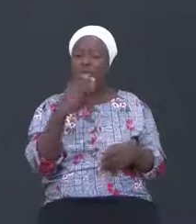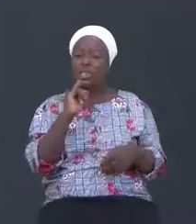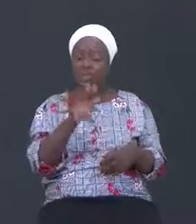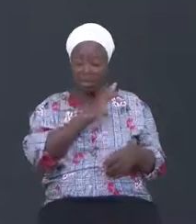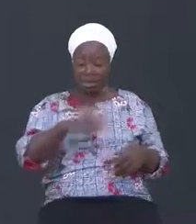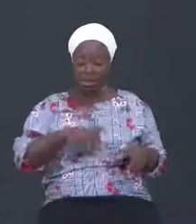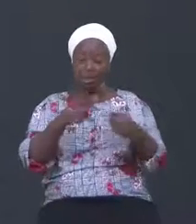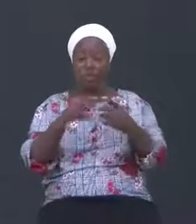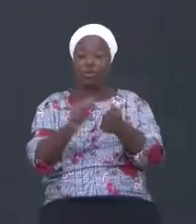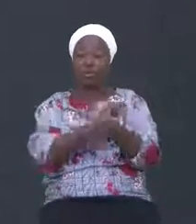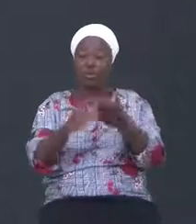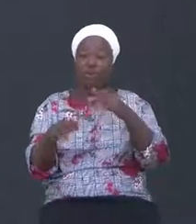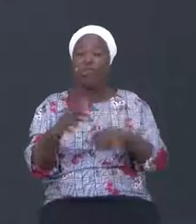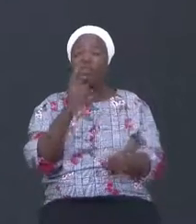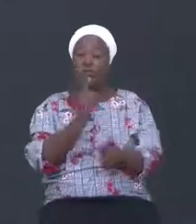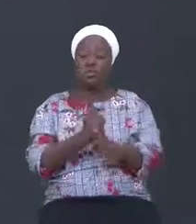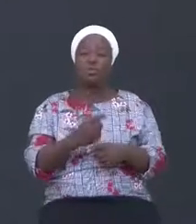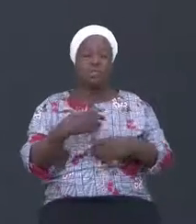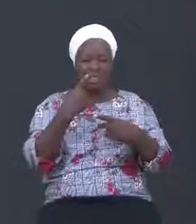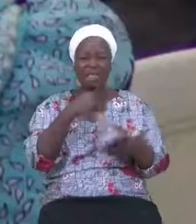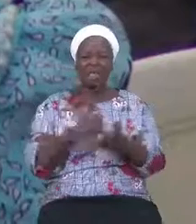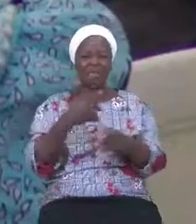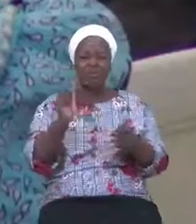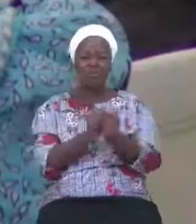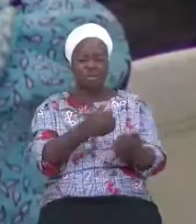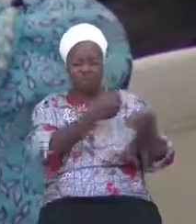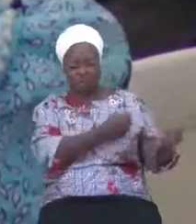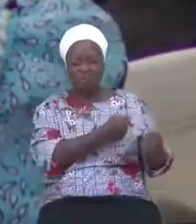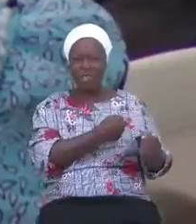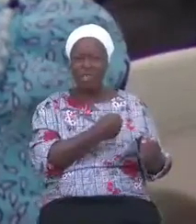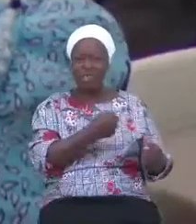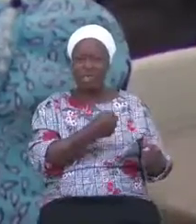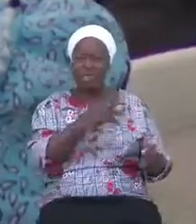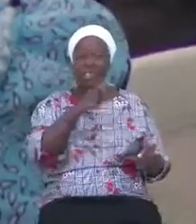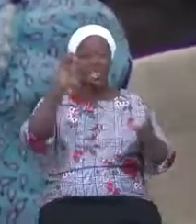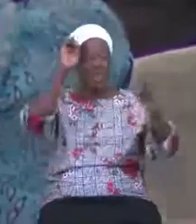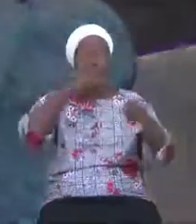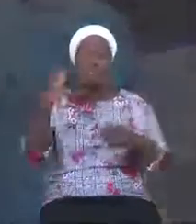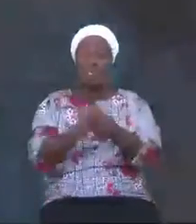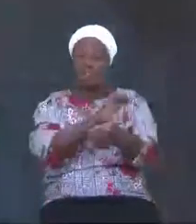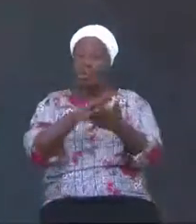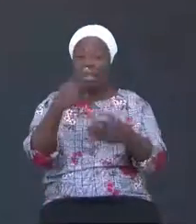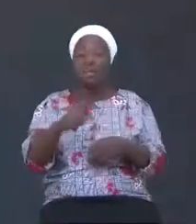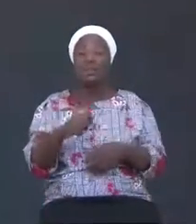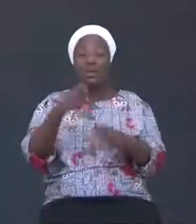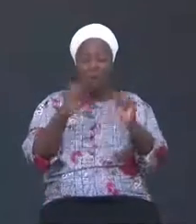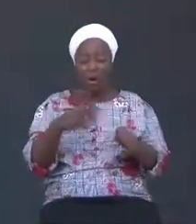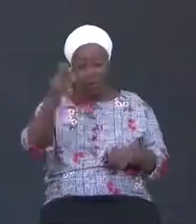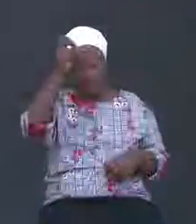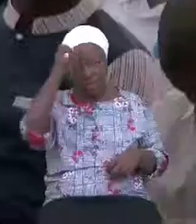si tu sais que tu as dit avec assurance, non, qu'ils détruisent la puissance de Satan de ta